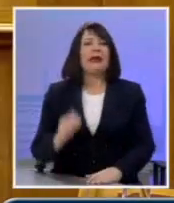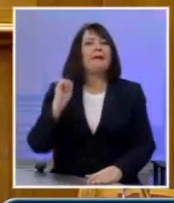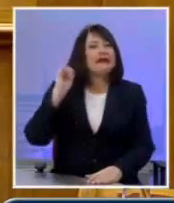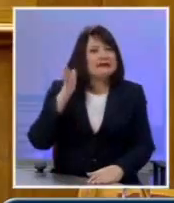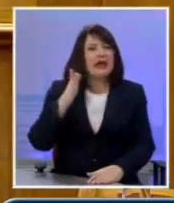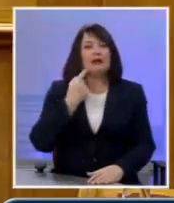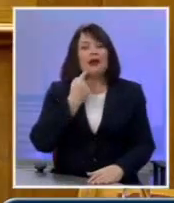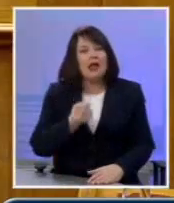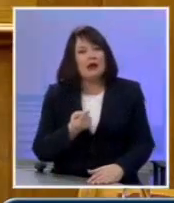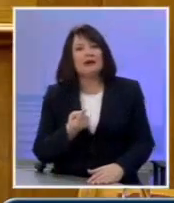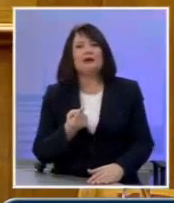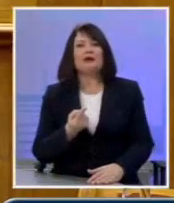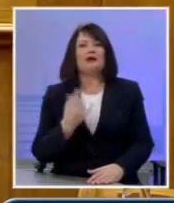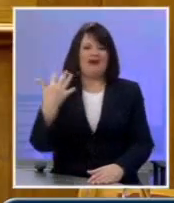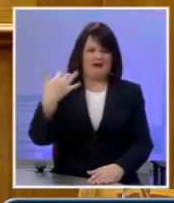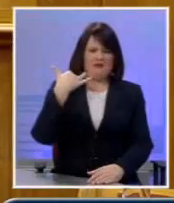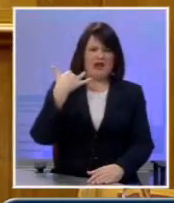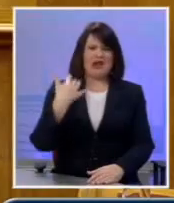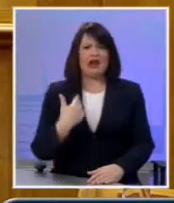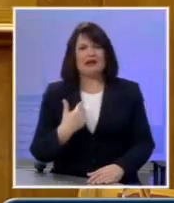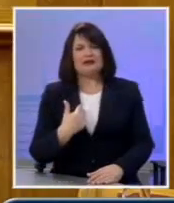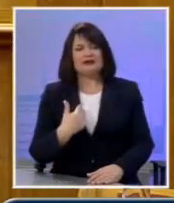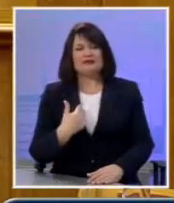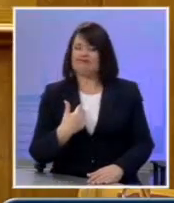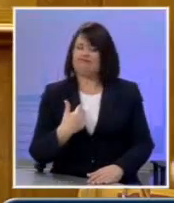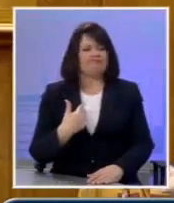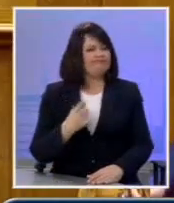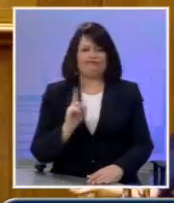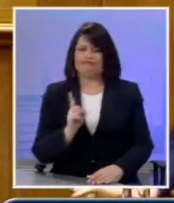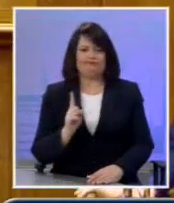αναπαράγονται απειλές, οι οποίες όμως δεν έχουν καμία